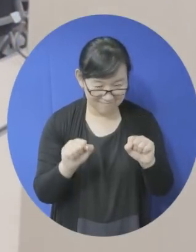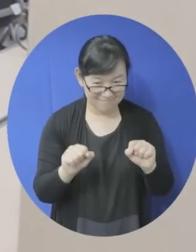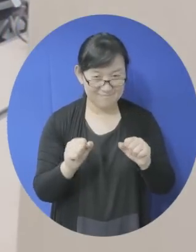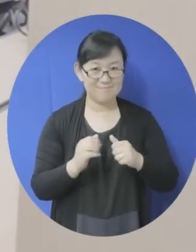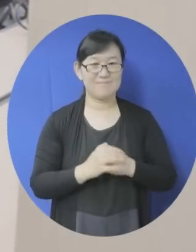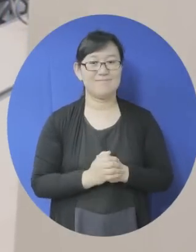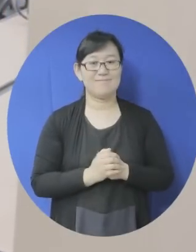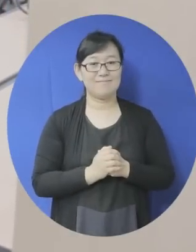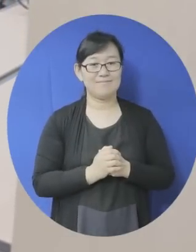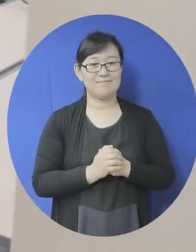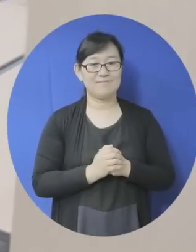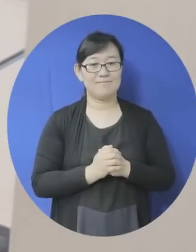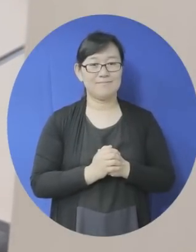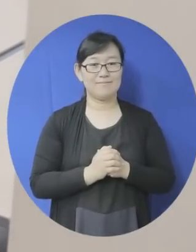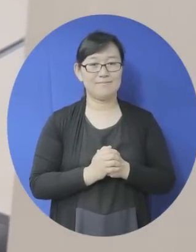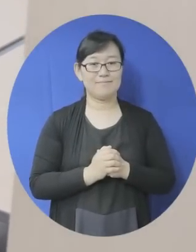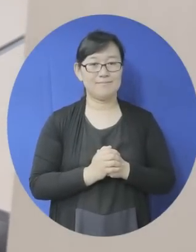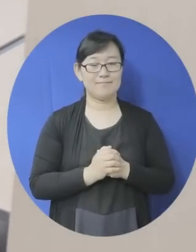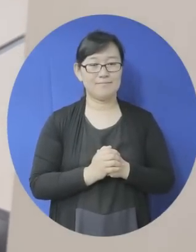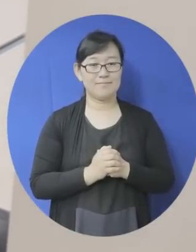안녕하세요. 안녕하세요.